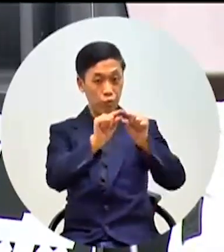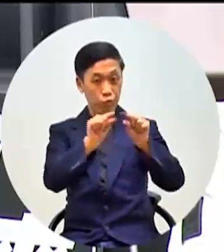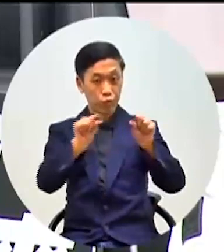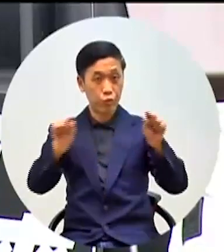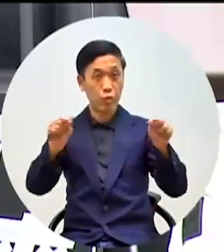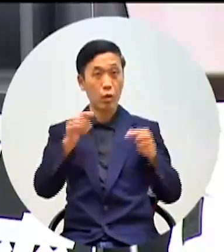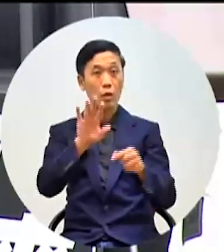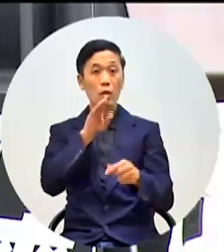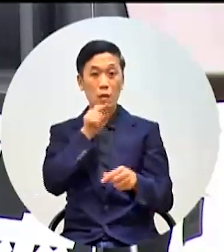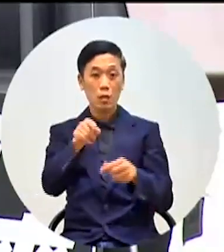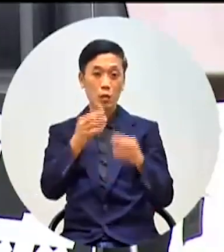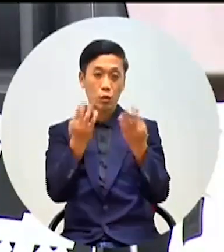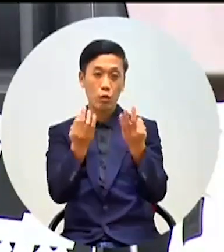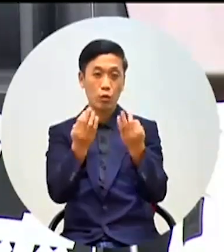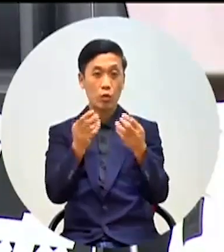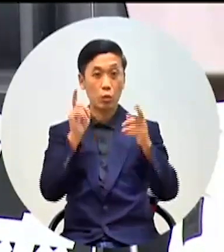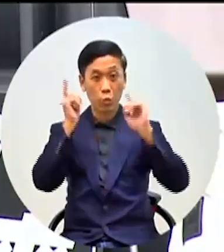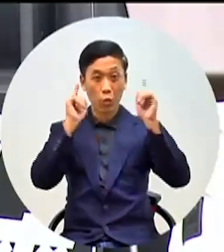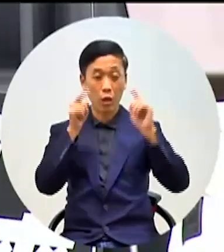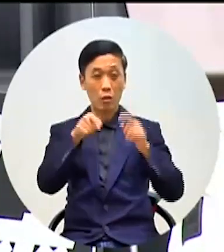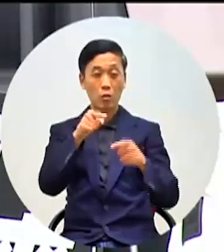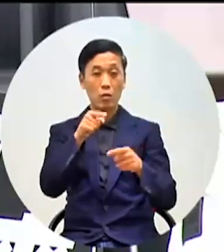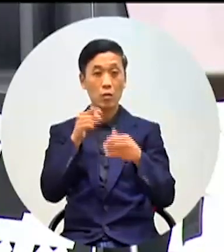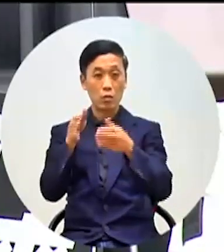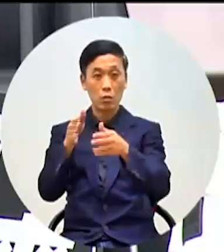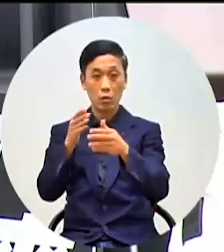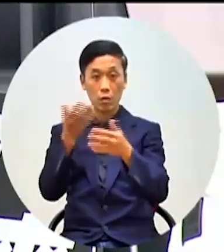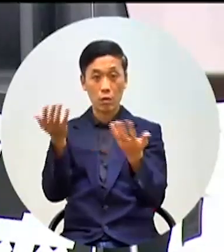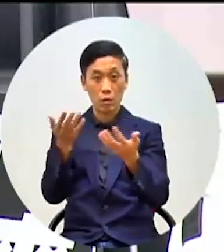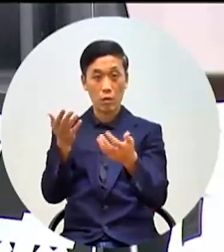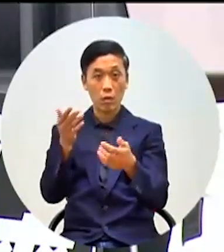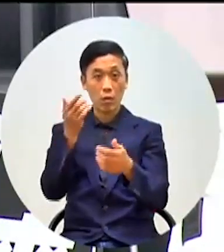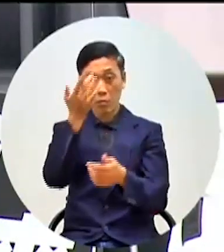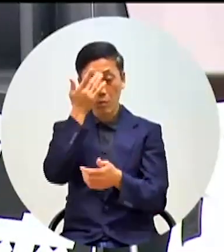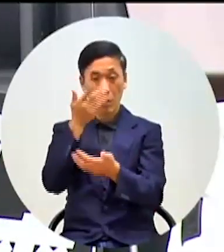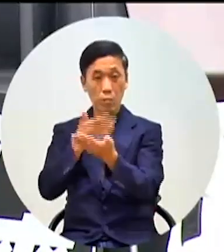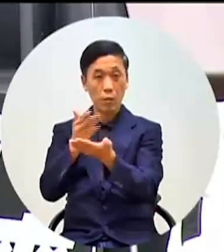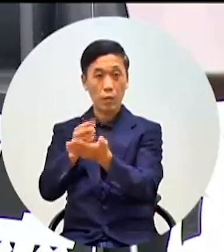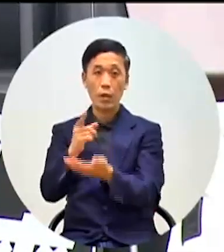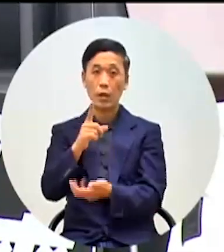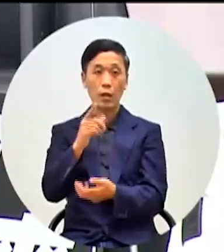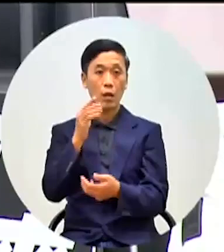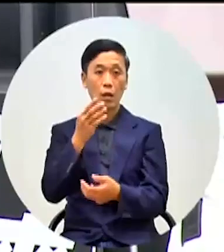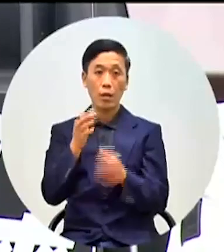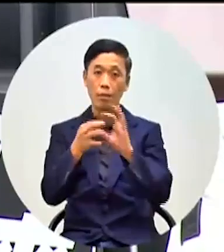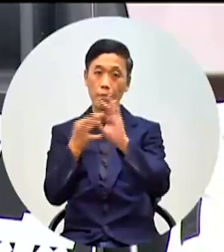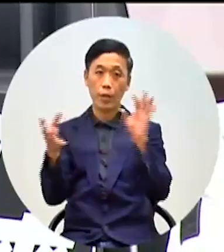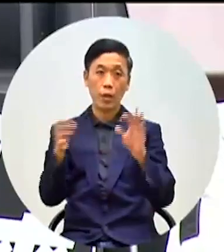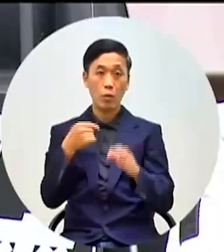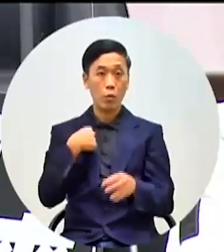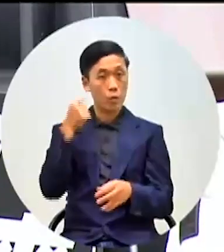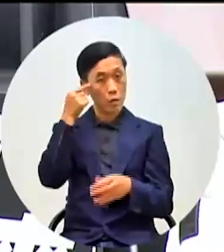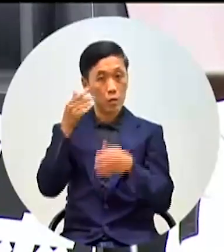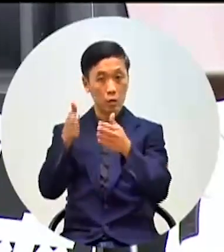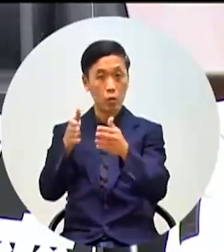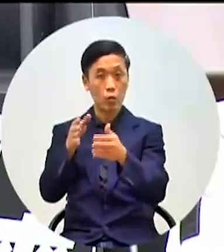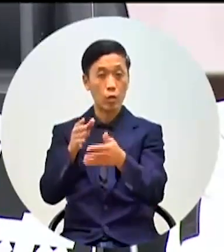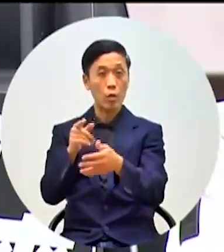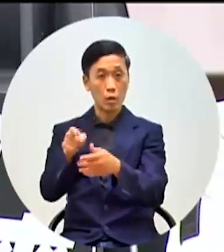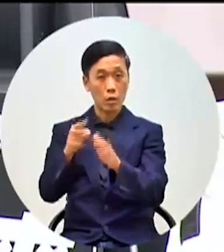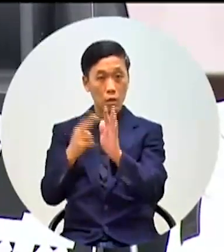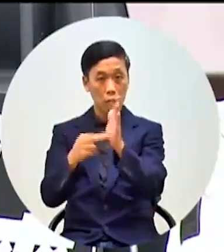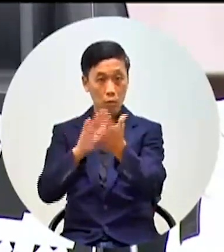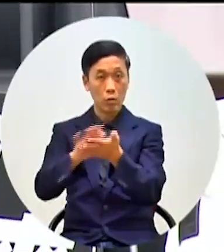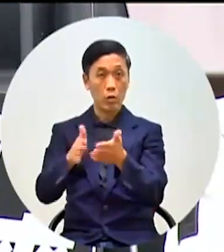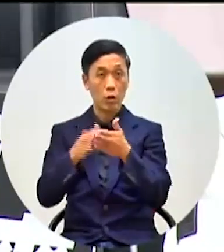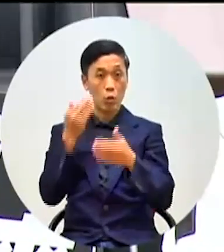数字而已啊，完全无济于事。好，市长，我觉得要对症下药。这个是我认为呢，如果是以你